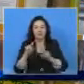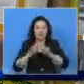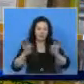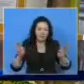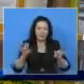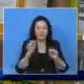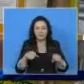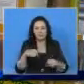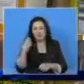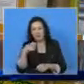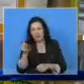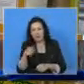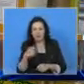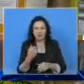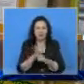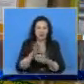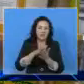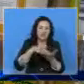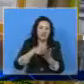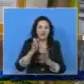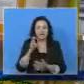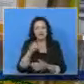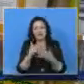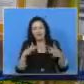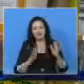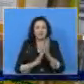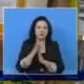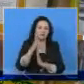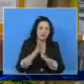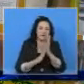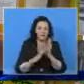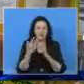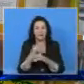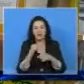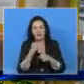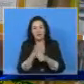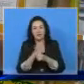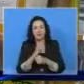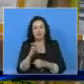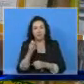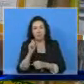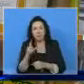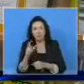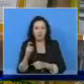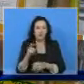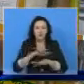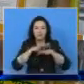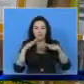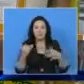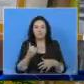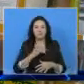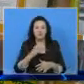из них можно камчу сделать краску получаем из хны и других растений применяется производстве обычной лопух которого у нас избытком